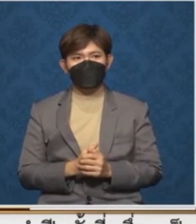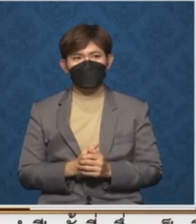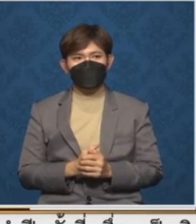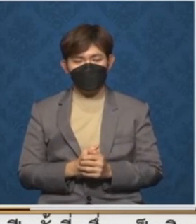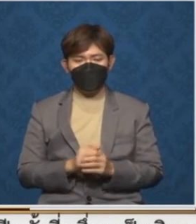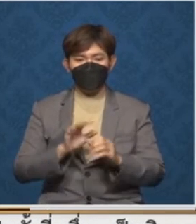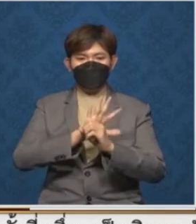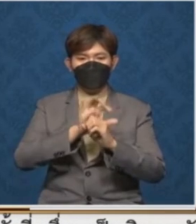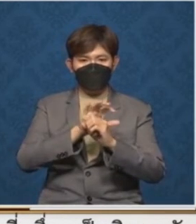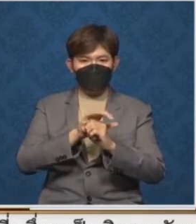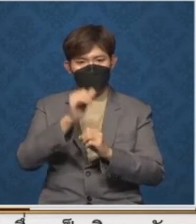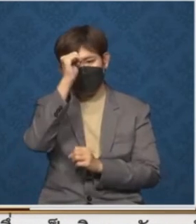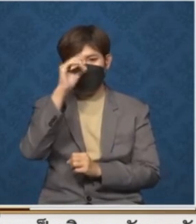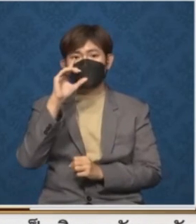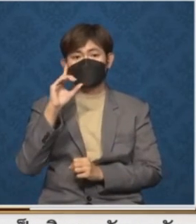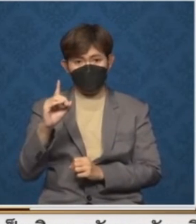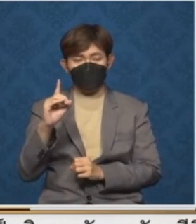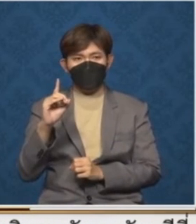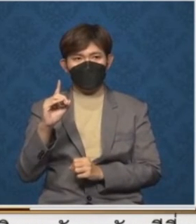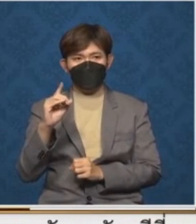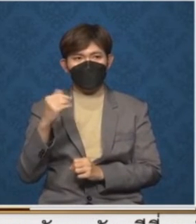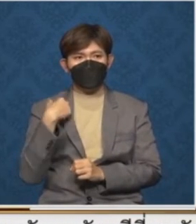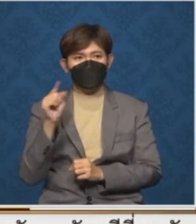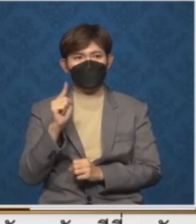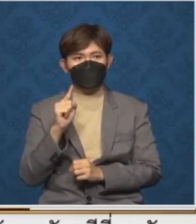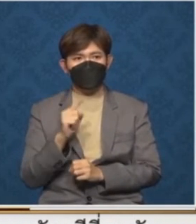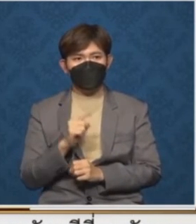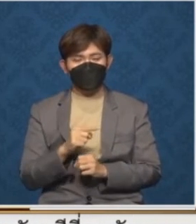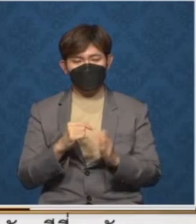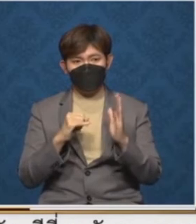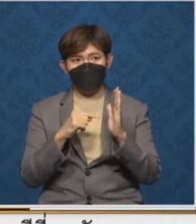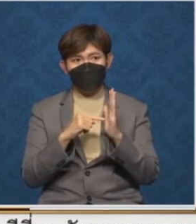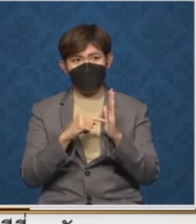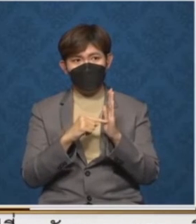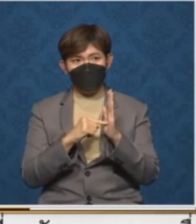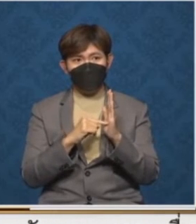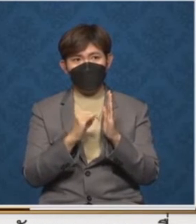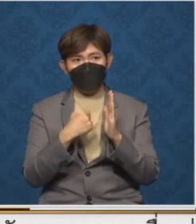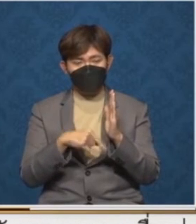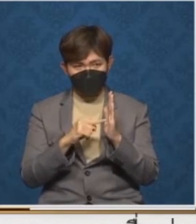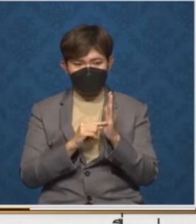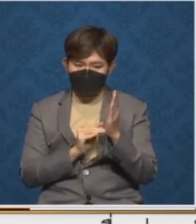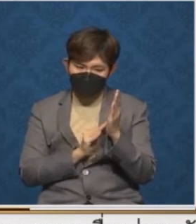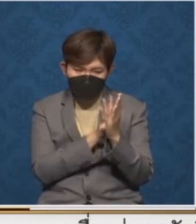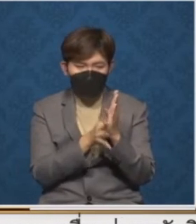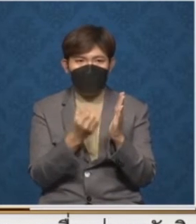ล ทานว่าเกิดอะไรขึ้ผมบอกวาอันนี้คือจุดตายของคนไทยเป็หมนๆ สบครั ท่านไปดูครับ